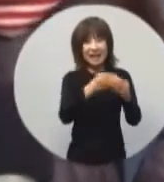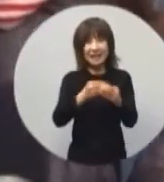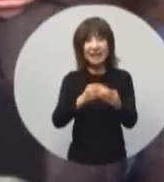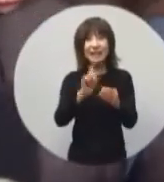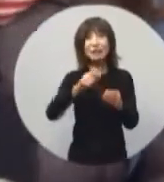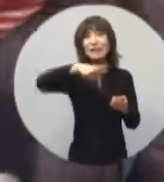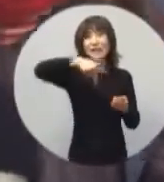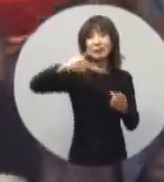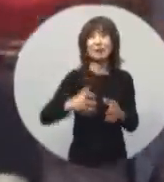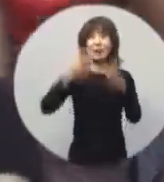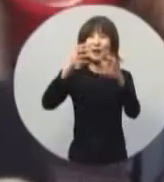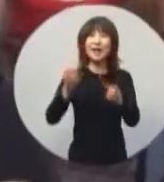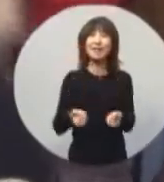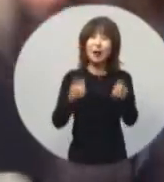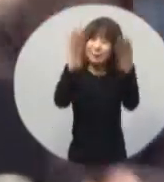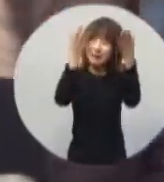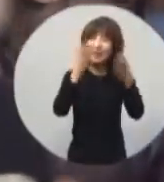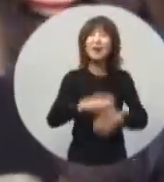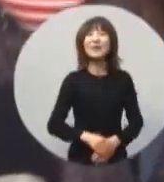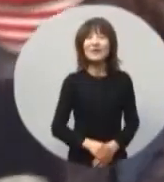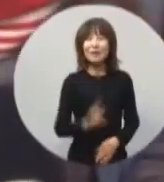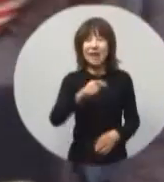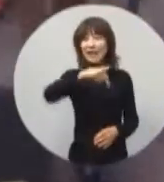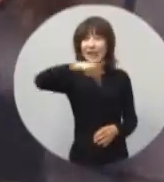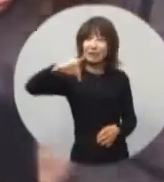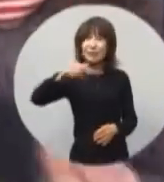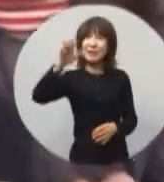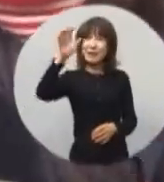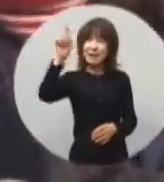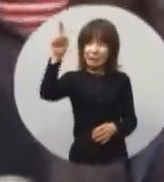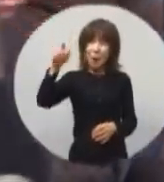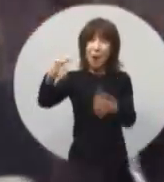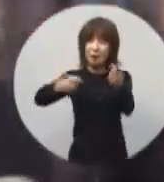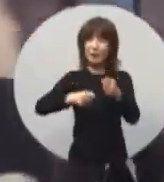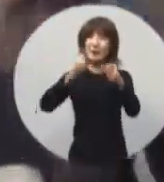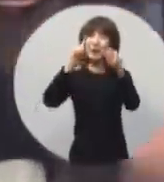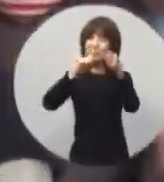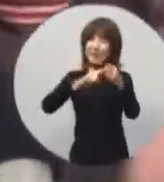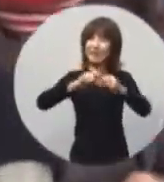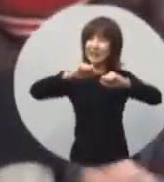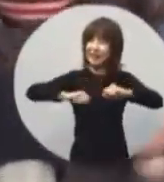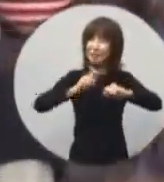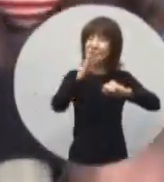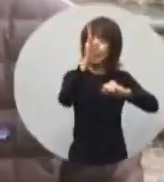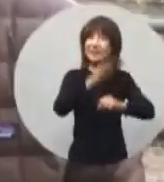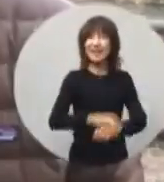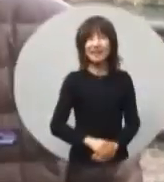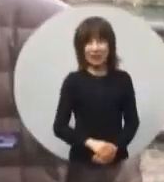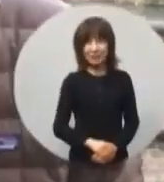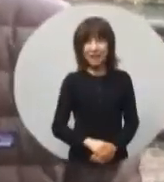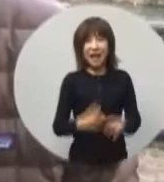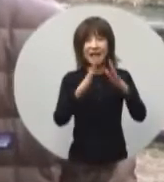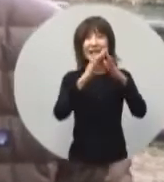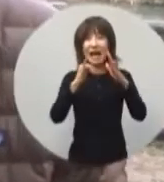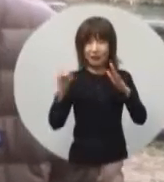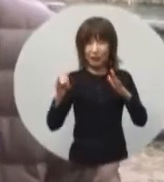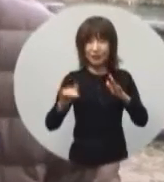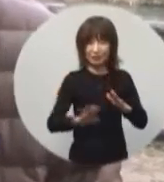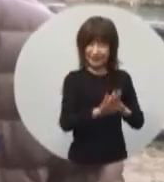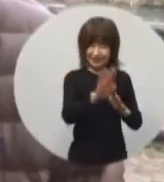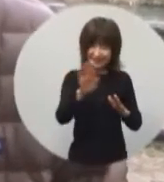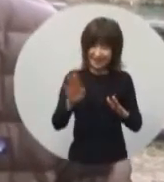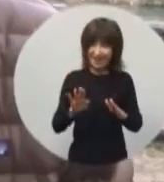格おめでとうございます。一部でも優勝目指して頑張ってください。 家族みんな